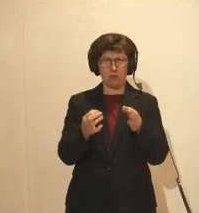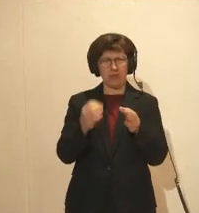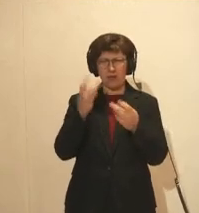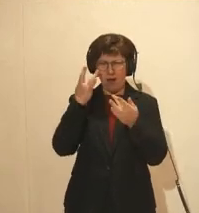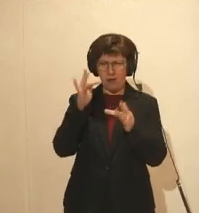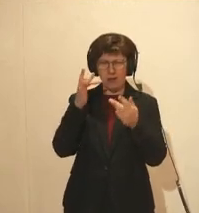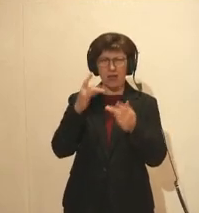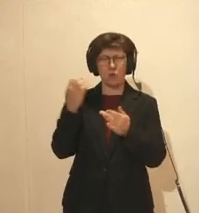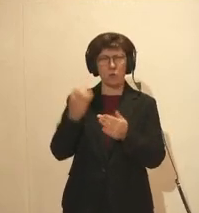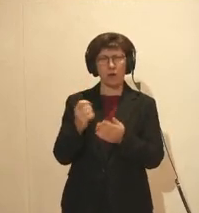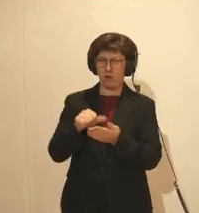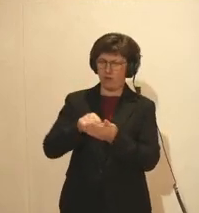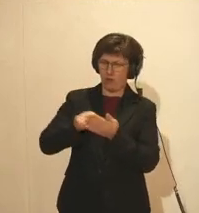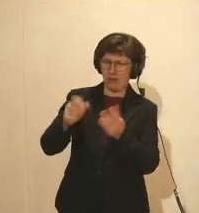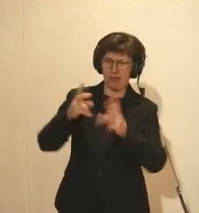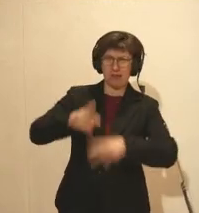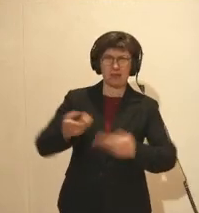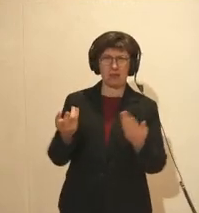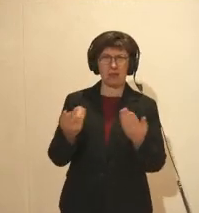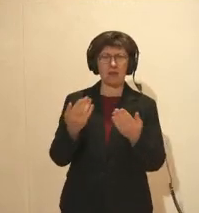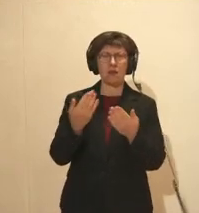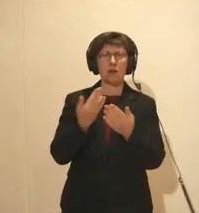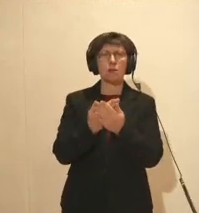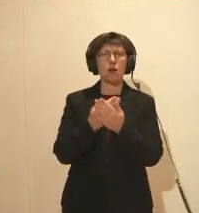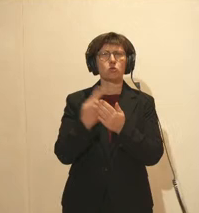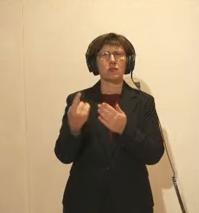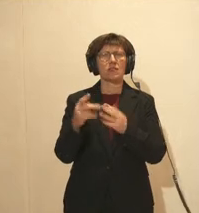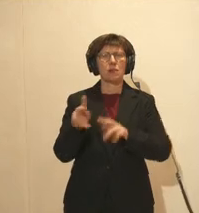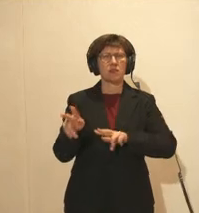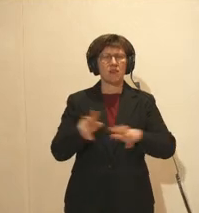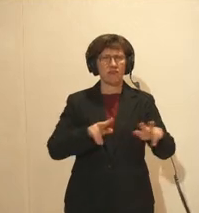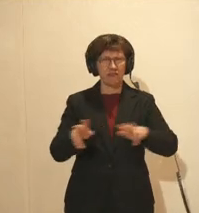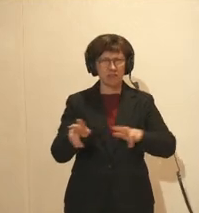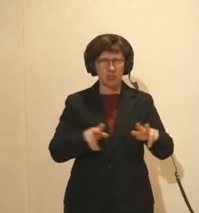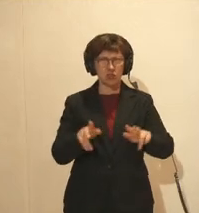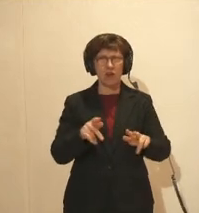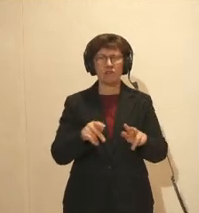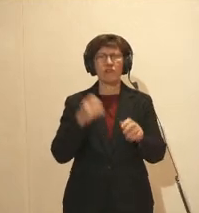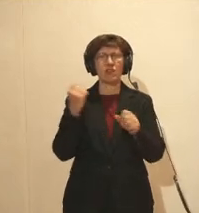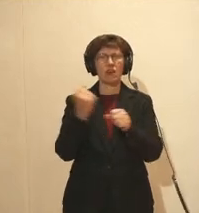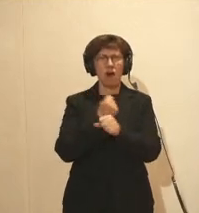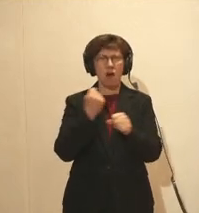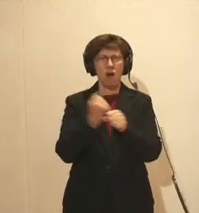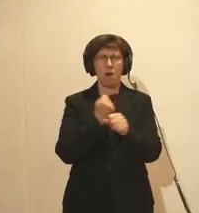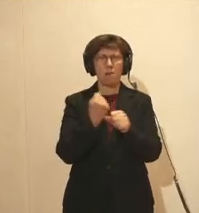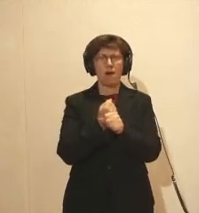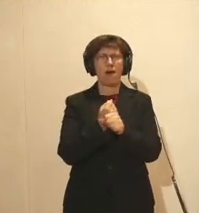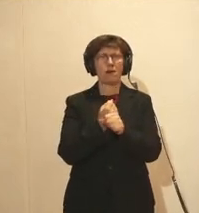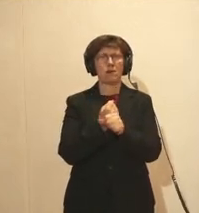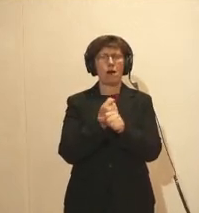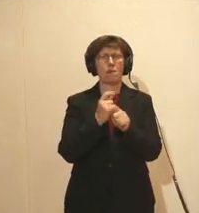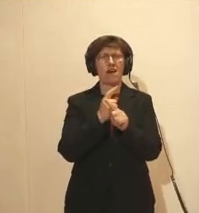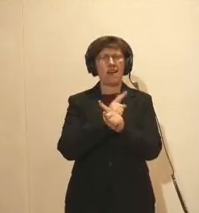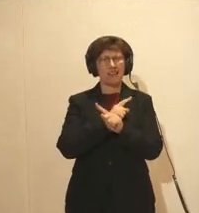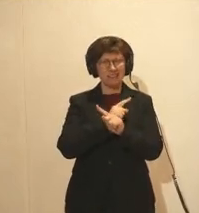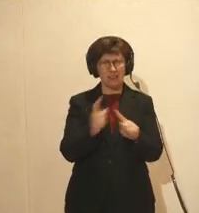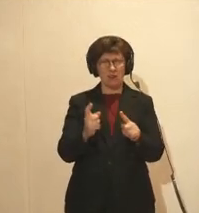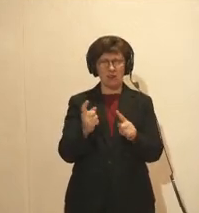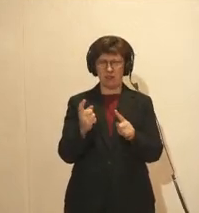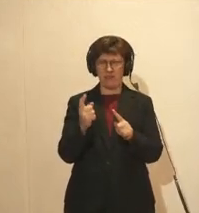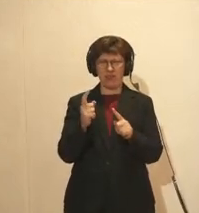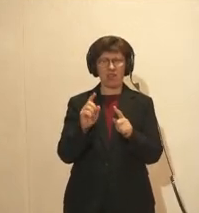der wirtschaft aber nicht die angesprochenen